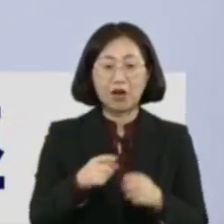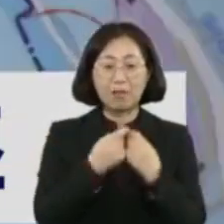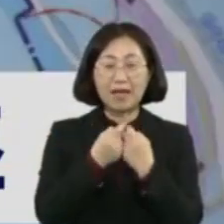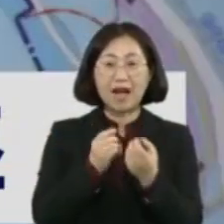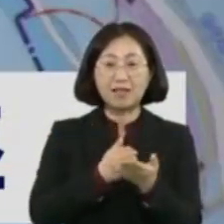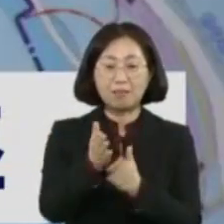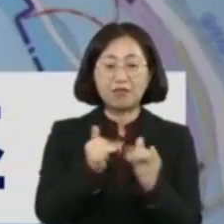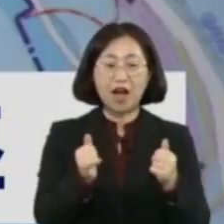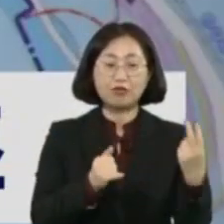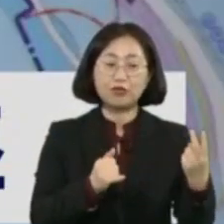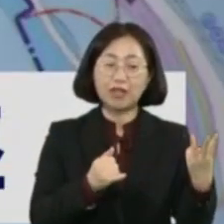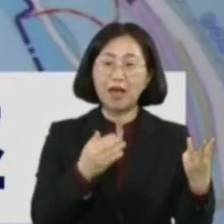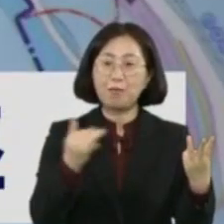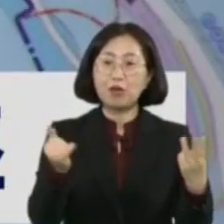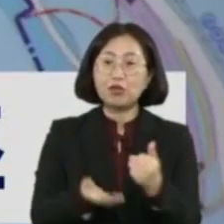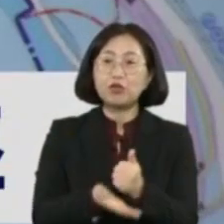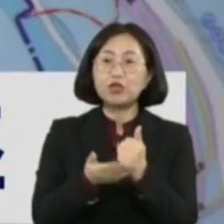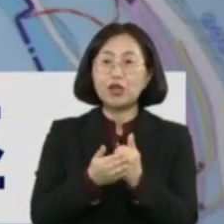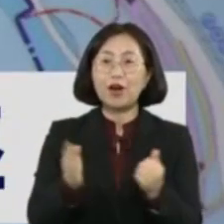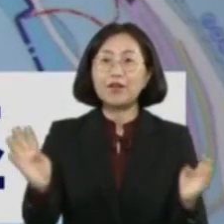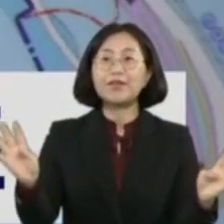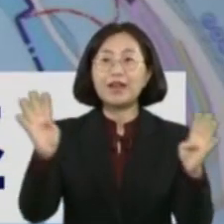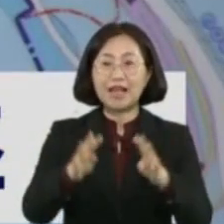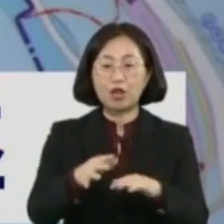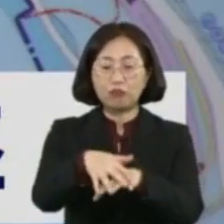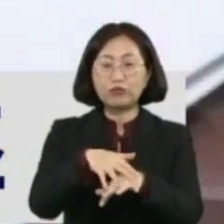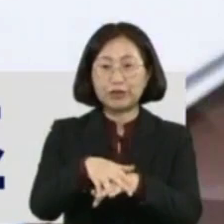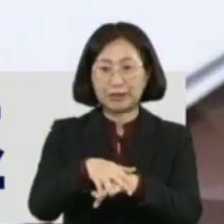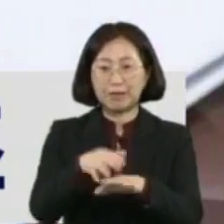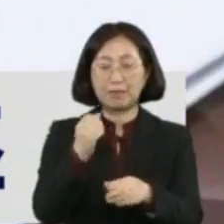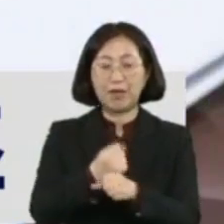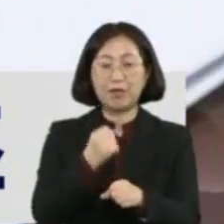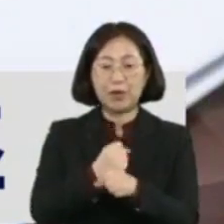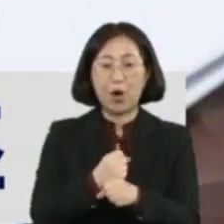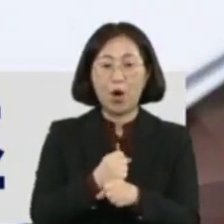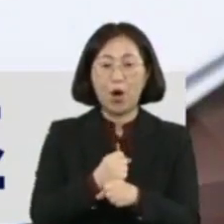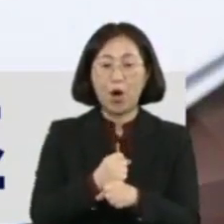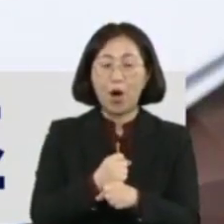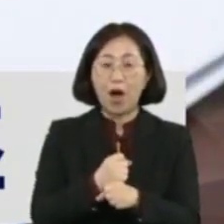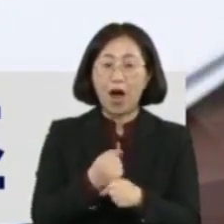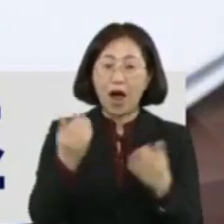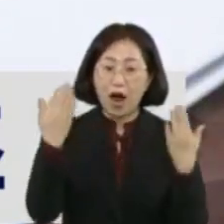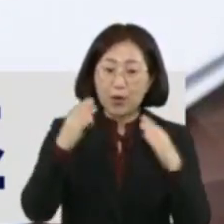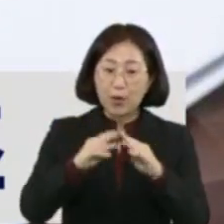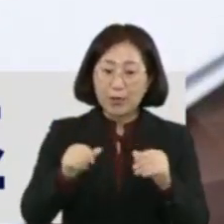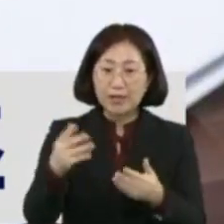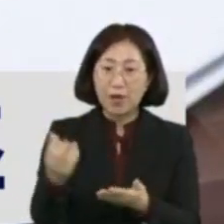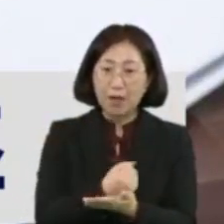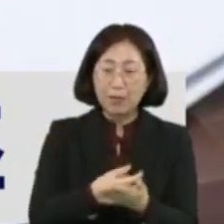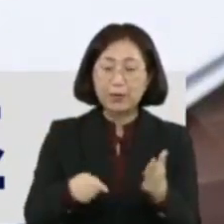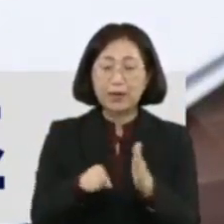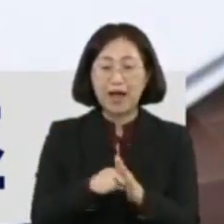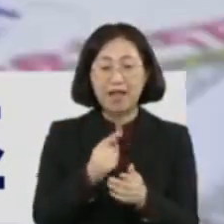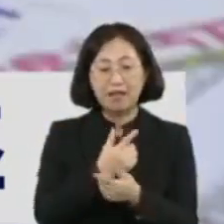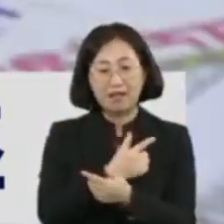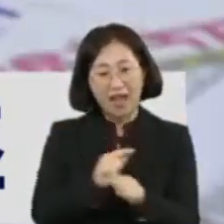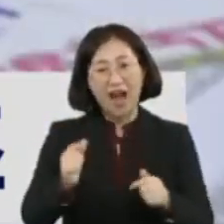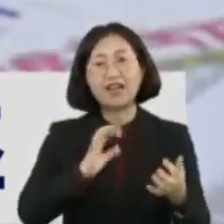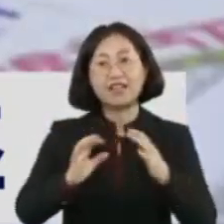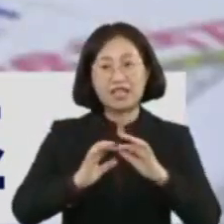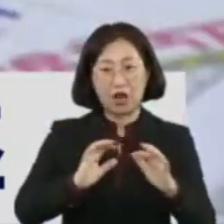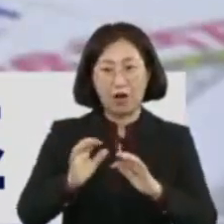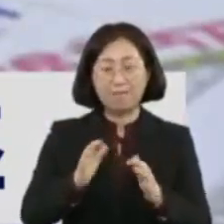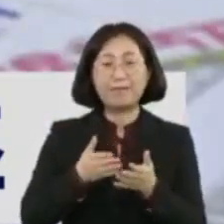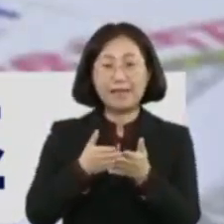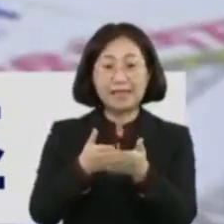민간 전문가 두세 명을 추천으로 위원회를 구성해 도시개발 초기 단계에서 학교 용지 확보를 위한 다양한 의견을